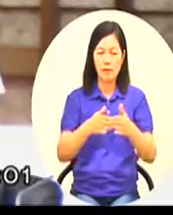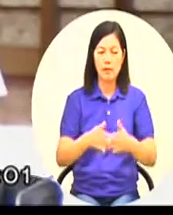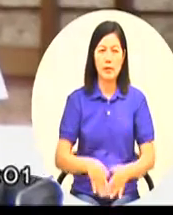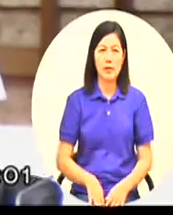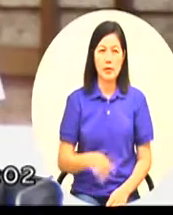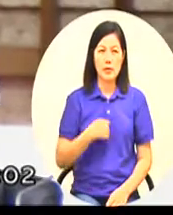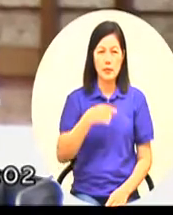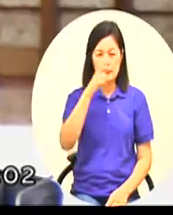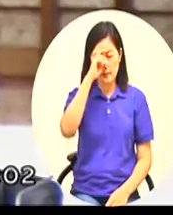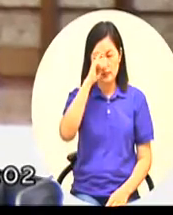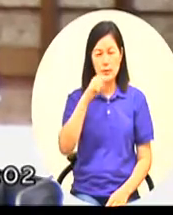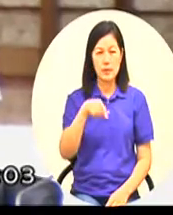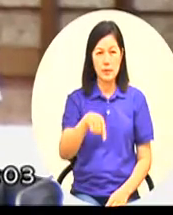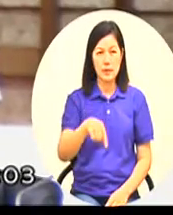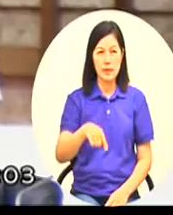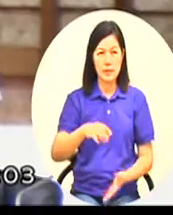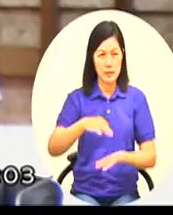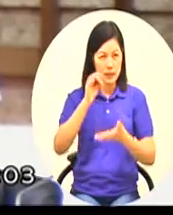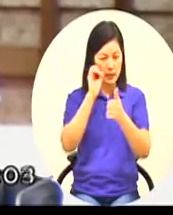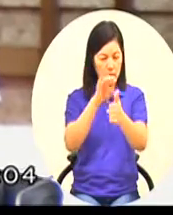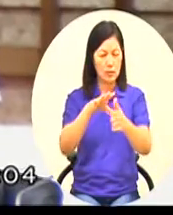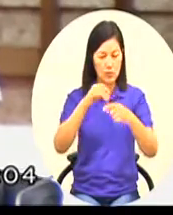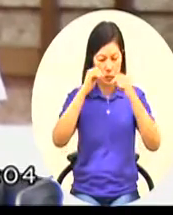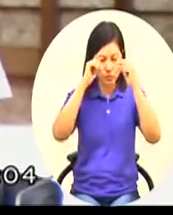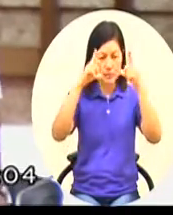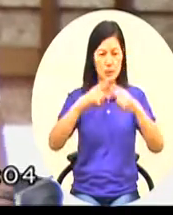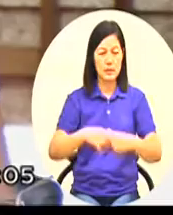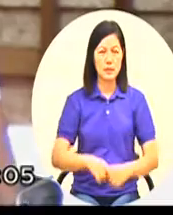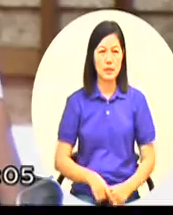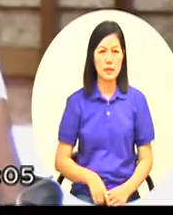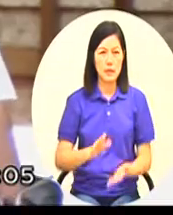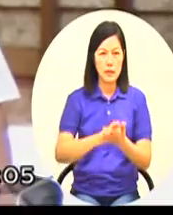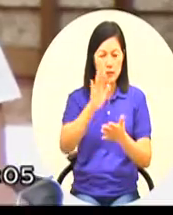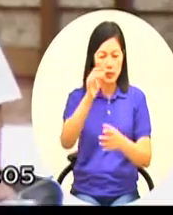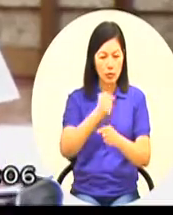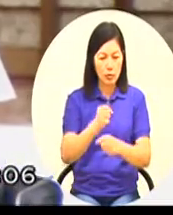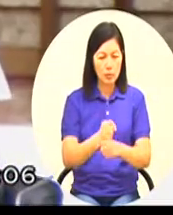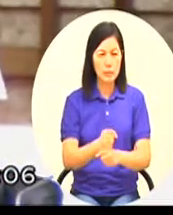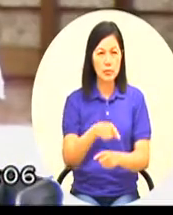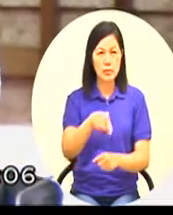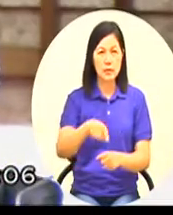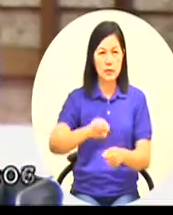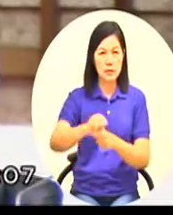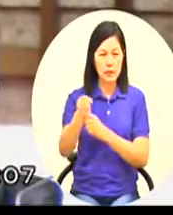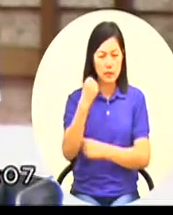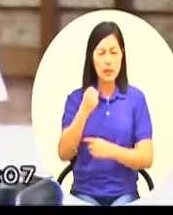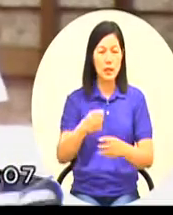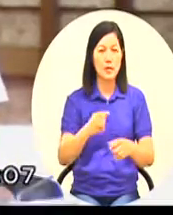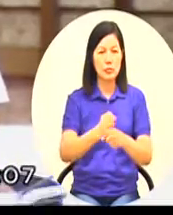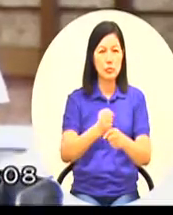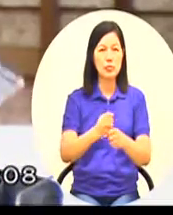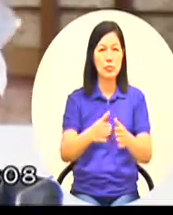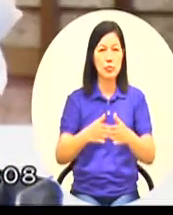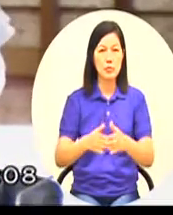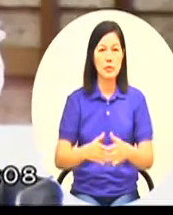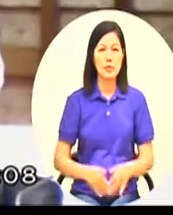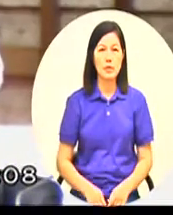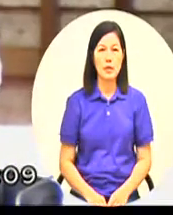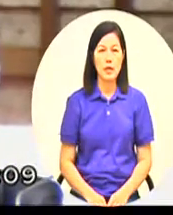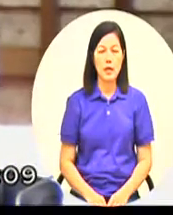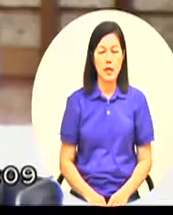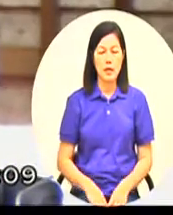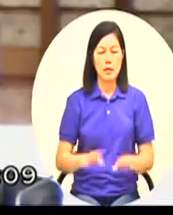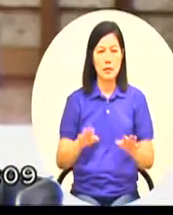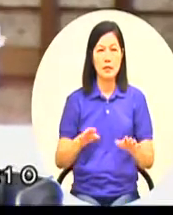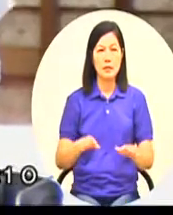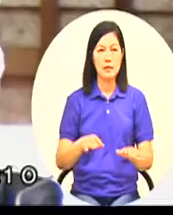望我在这边再提醒一下警察局，在未来工作的上面的一个加强。我也看到现在的各项的